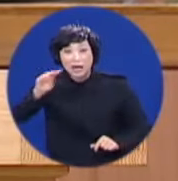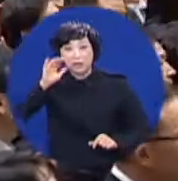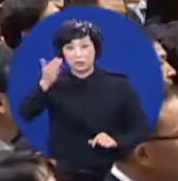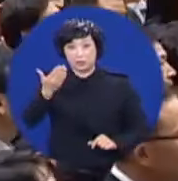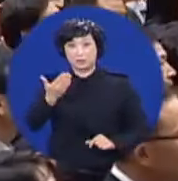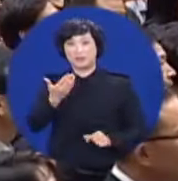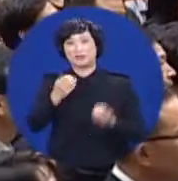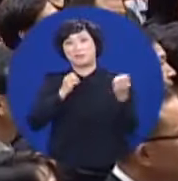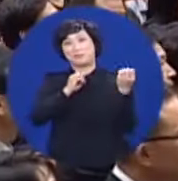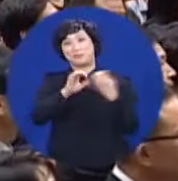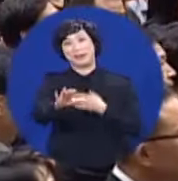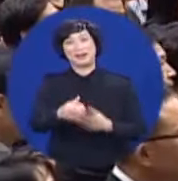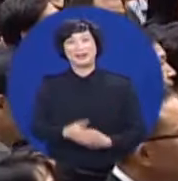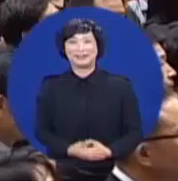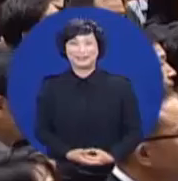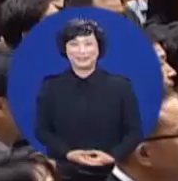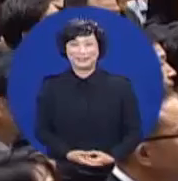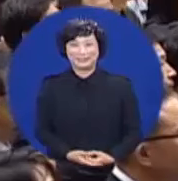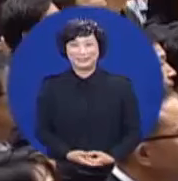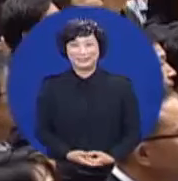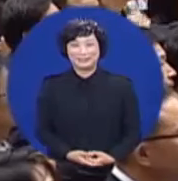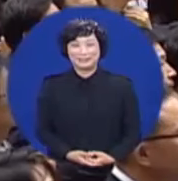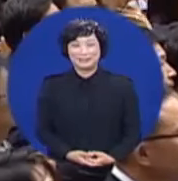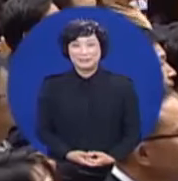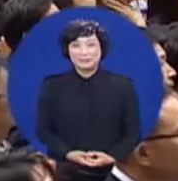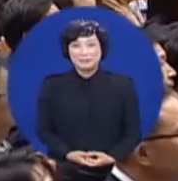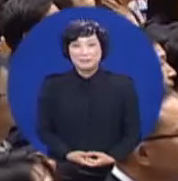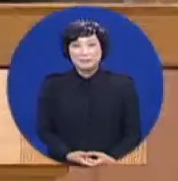것이니라. 예.